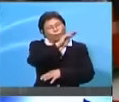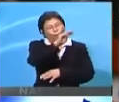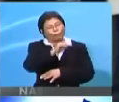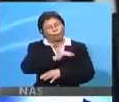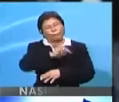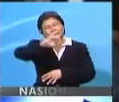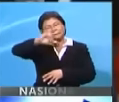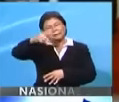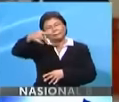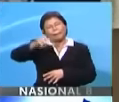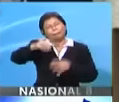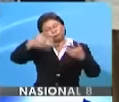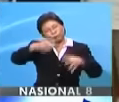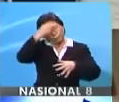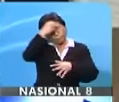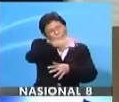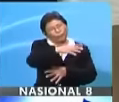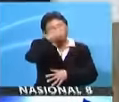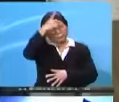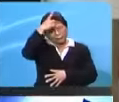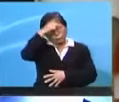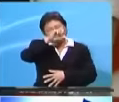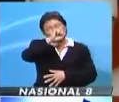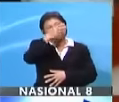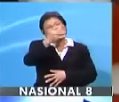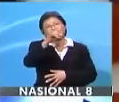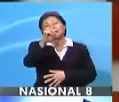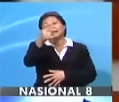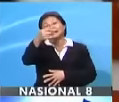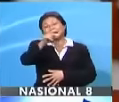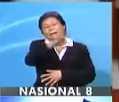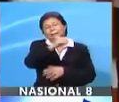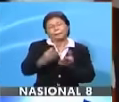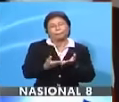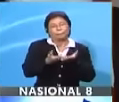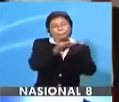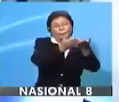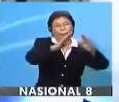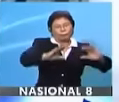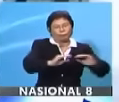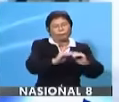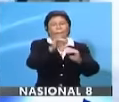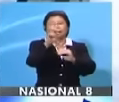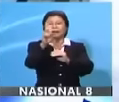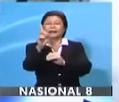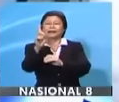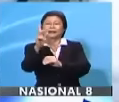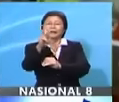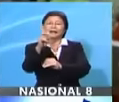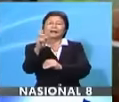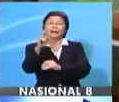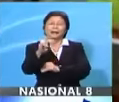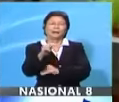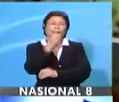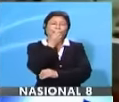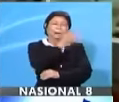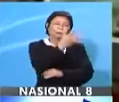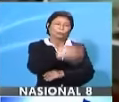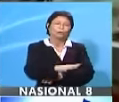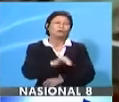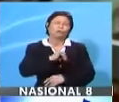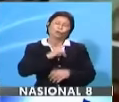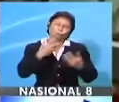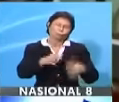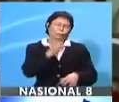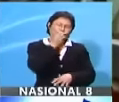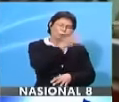di Jabatan Perdana Menteri Datuk Seri Shahidan Kassim serta dibangkitkan dalam mesyuarat KDN sendiri. Hari ini saya bangkit